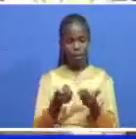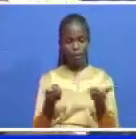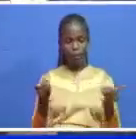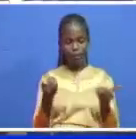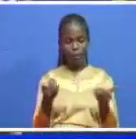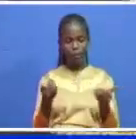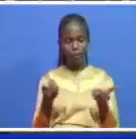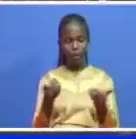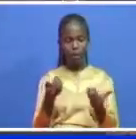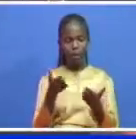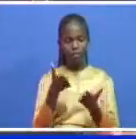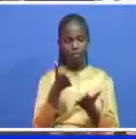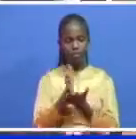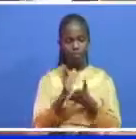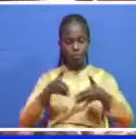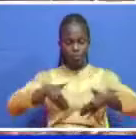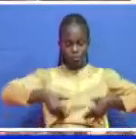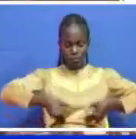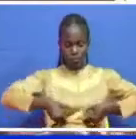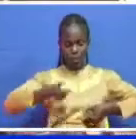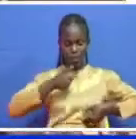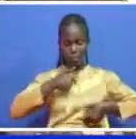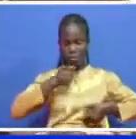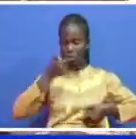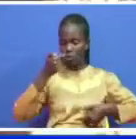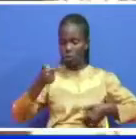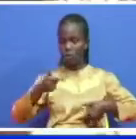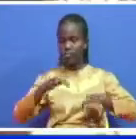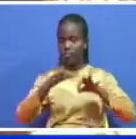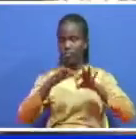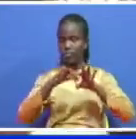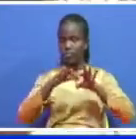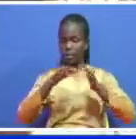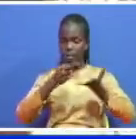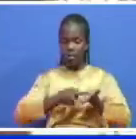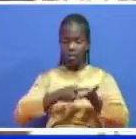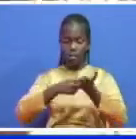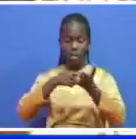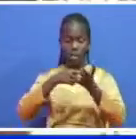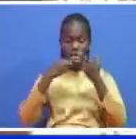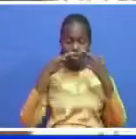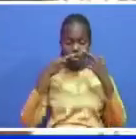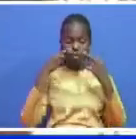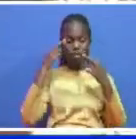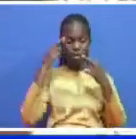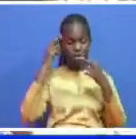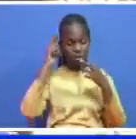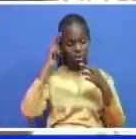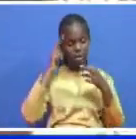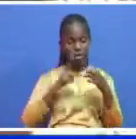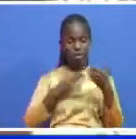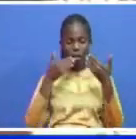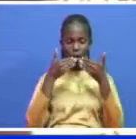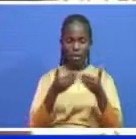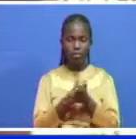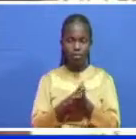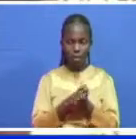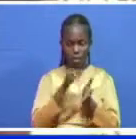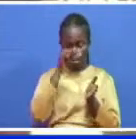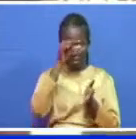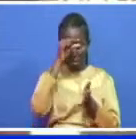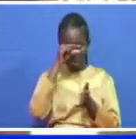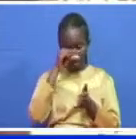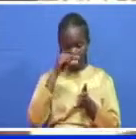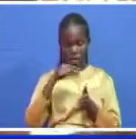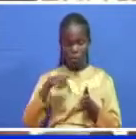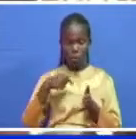na kuisilamu ikane witu. Na nena na uwa natuwa kwate ya nena uwa kutumitu utunga mubea. Nio tu ukulia kwa osilikali za itu